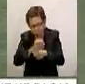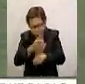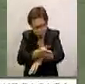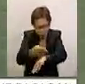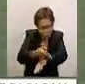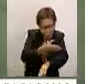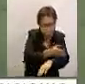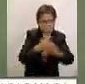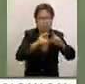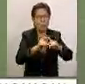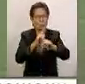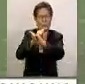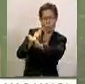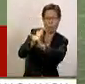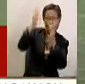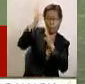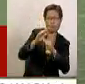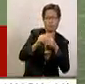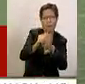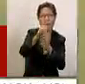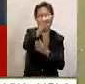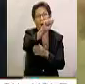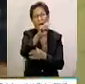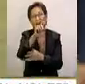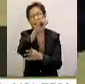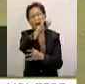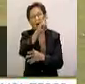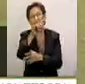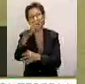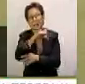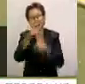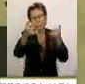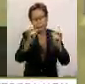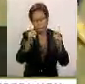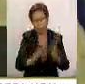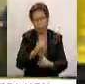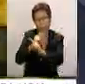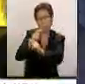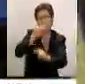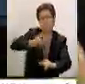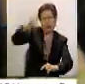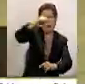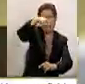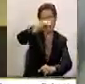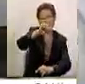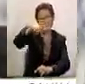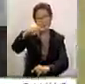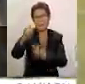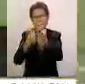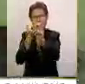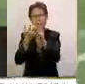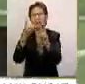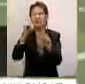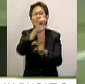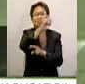Kubu Malaysia yang dipimpin Muhammad Aidil Zafuan Abdul Razak dan pemain pertahanan terbaik ABK 2018